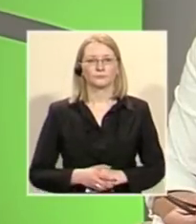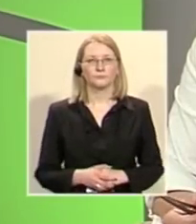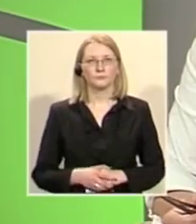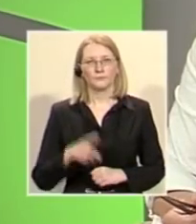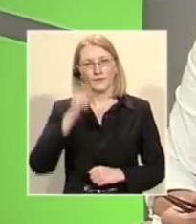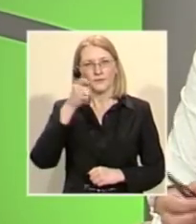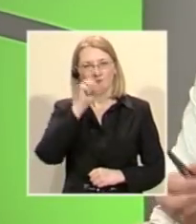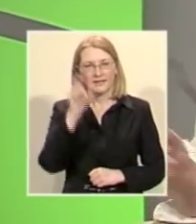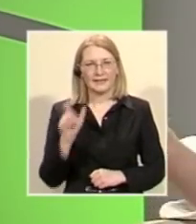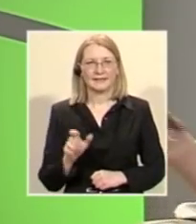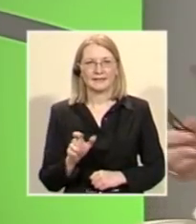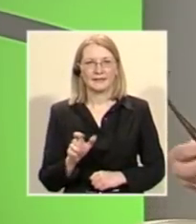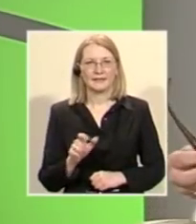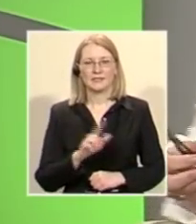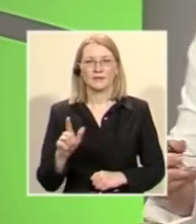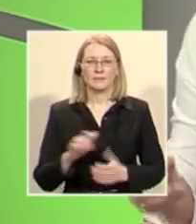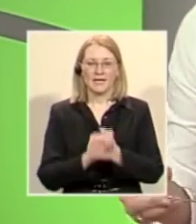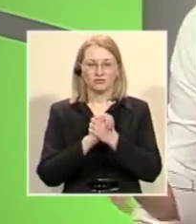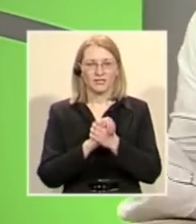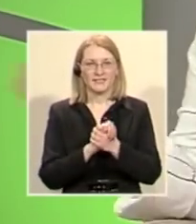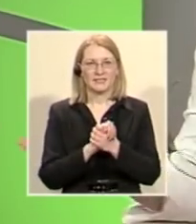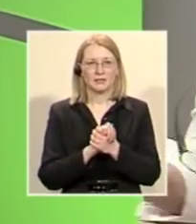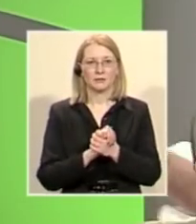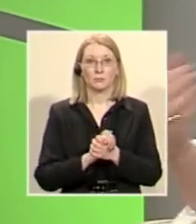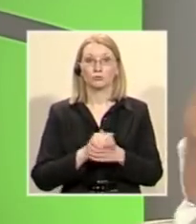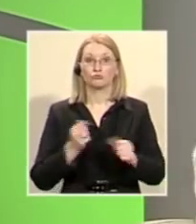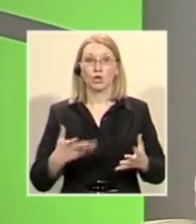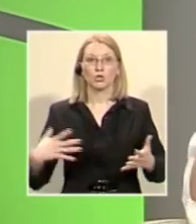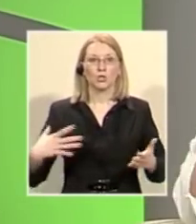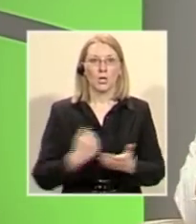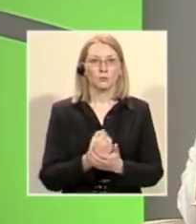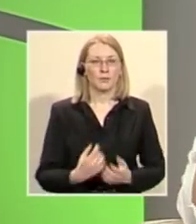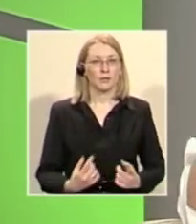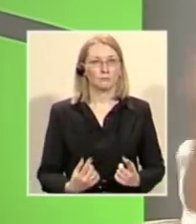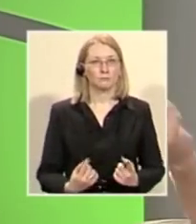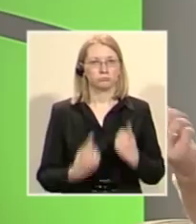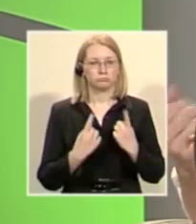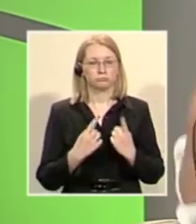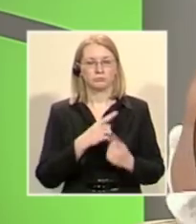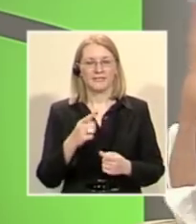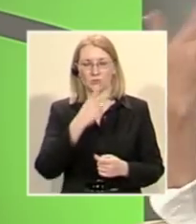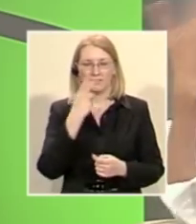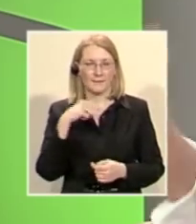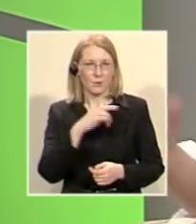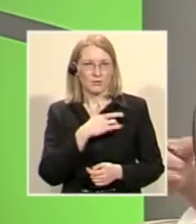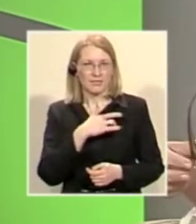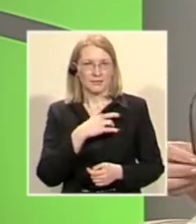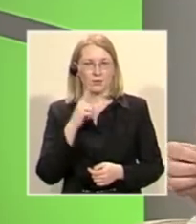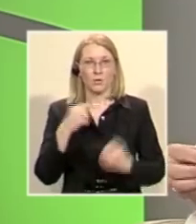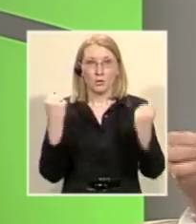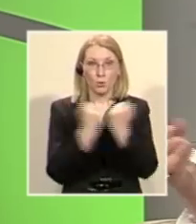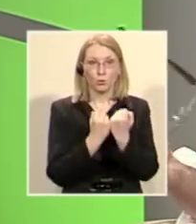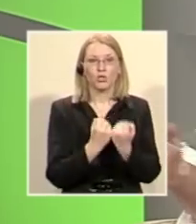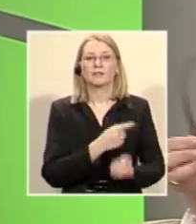Evo, poštovani gledatelji, svima im čestitamo što su se uspjeli naći i što nisu slijepi u srcu. Dakle, moramo učiti od